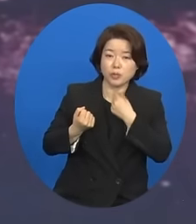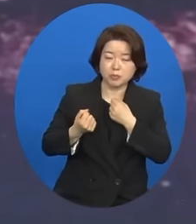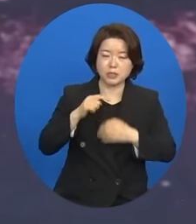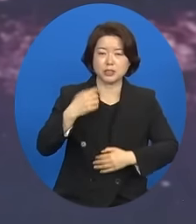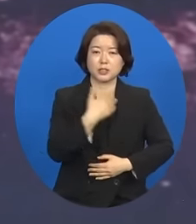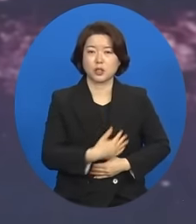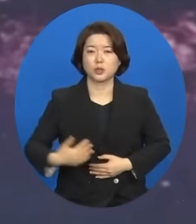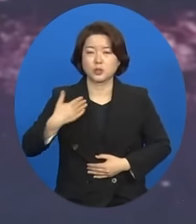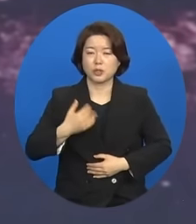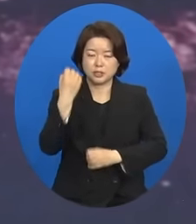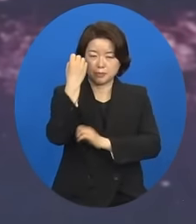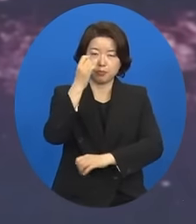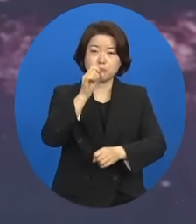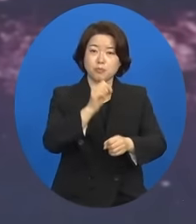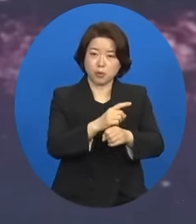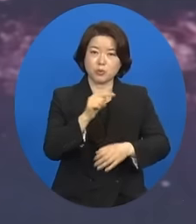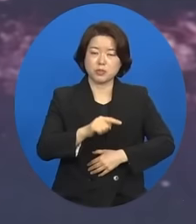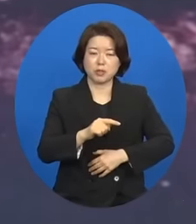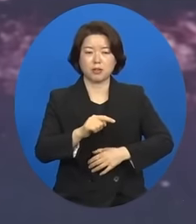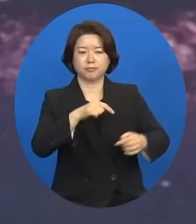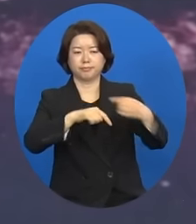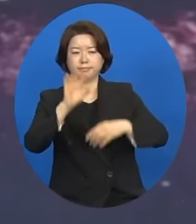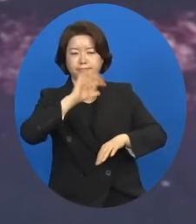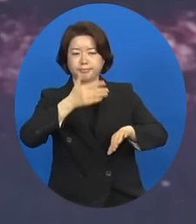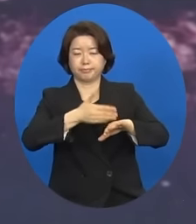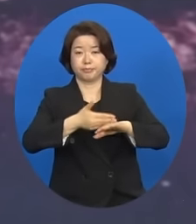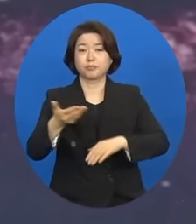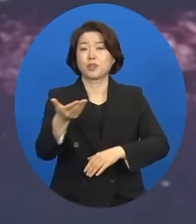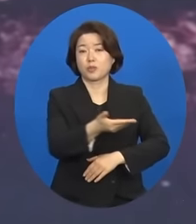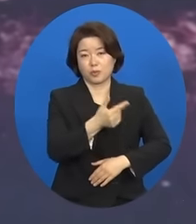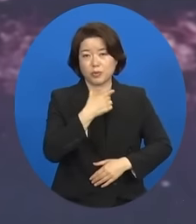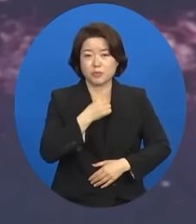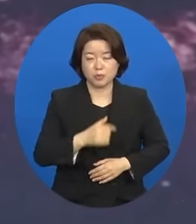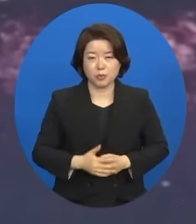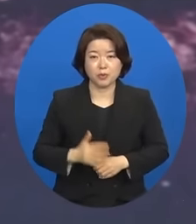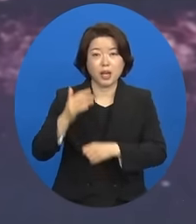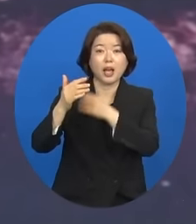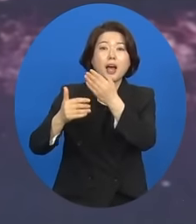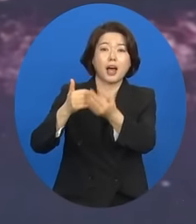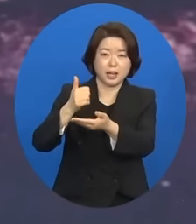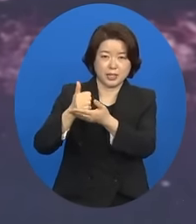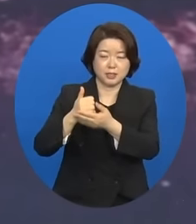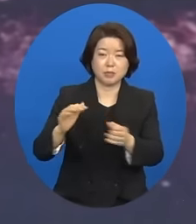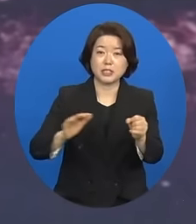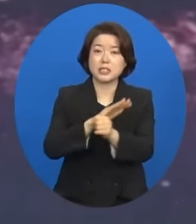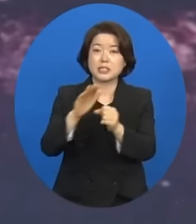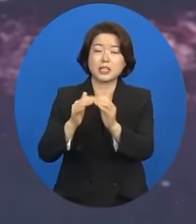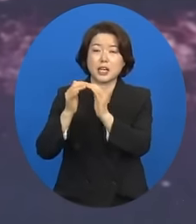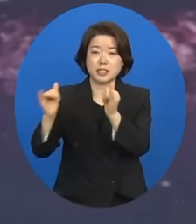육신의 본성을 다루려고 하는 거예요 자 하나님은 사랑하는 자만